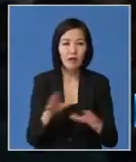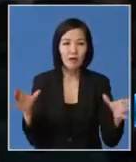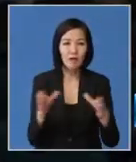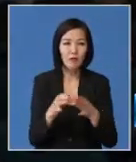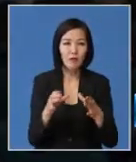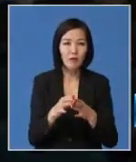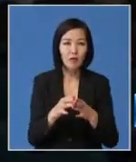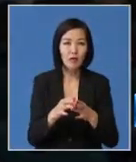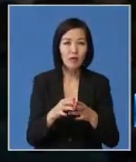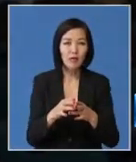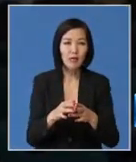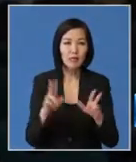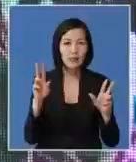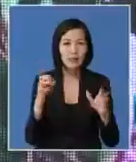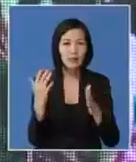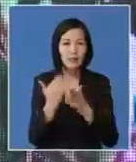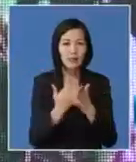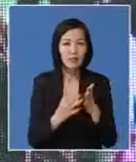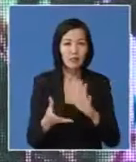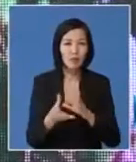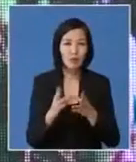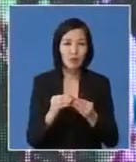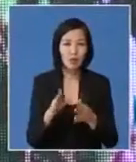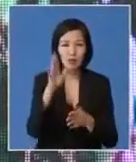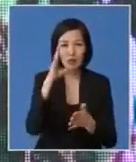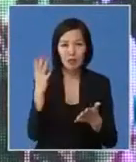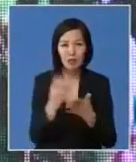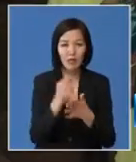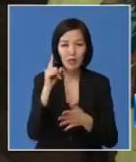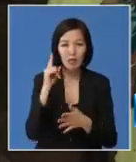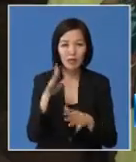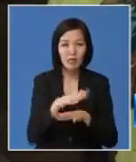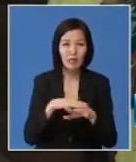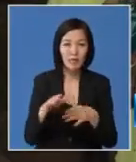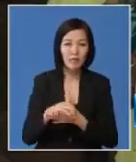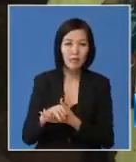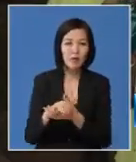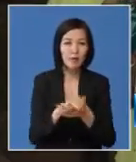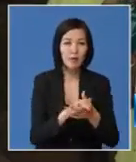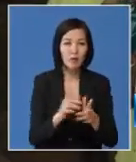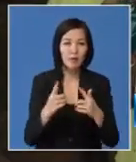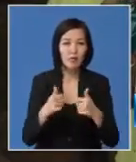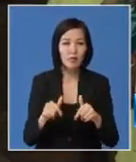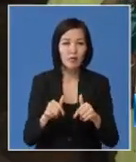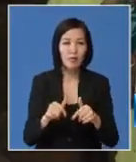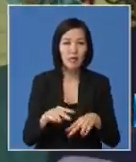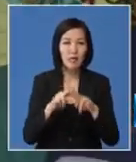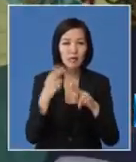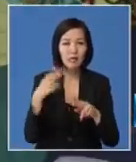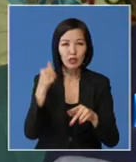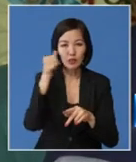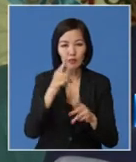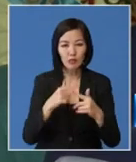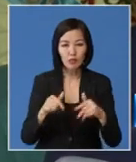номинациясында жеңімпаз атанды. Айта кетейік, жыл сайын Қазақстан халқы бірлігі күніне орай ұйымдастырылған байқау бұл жолы Астананың 20 жылдығына